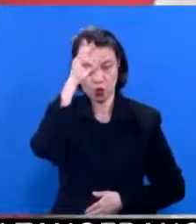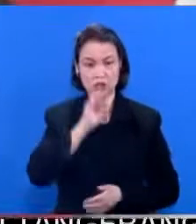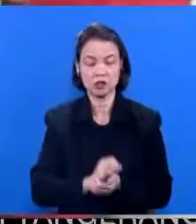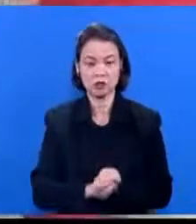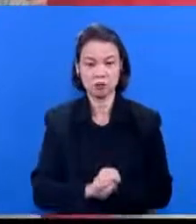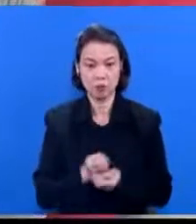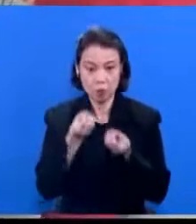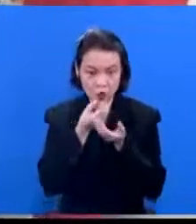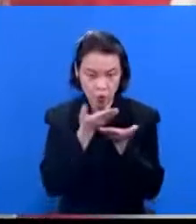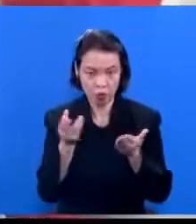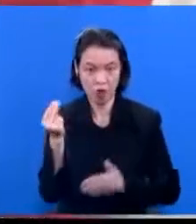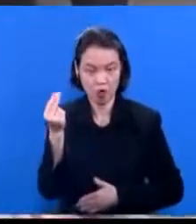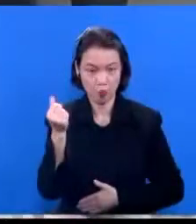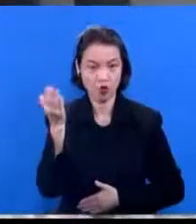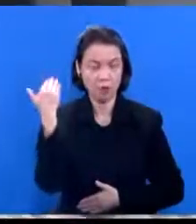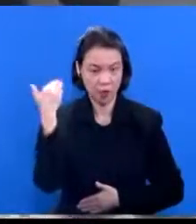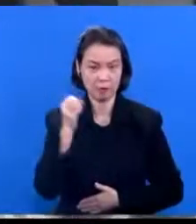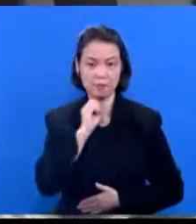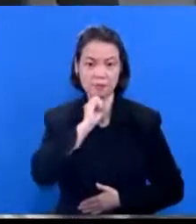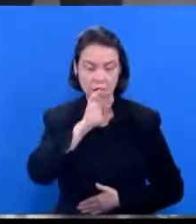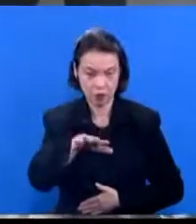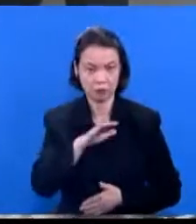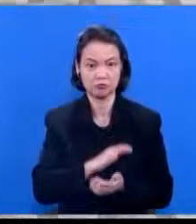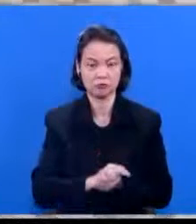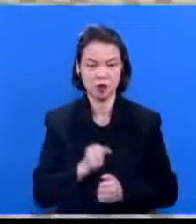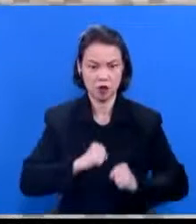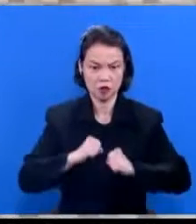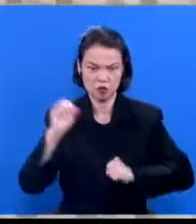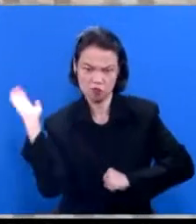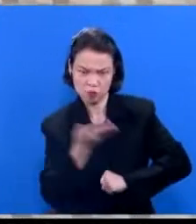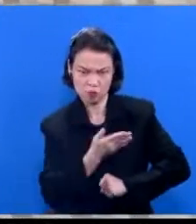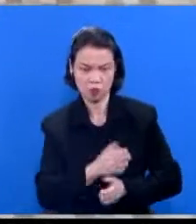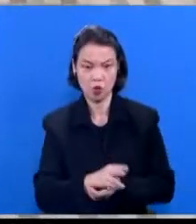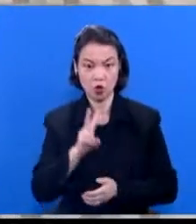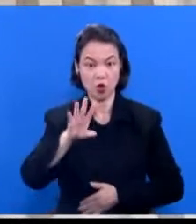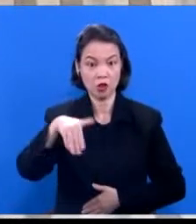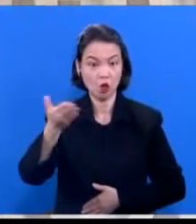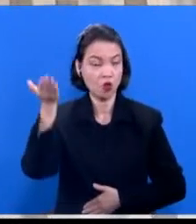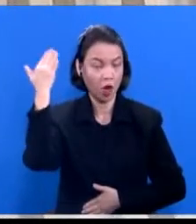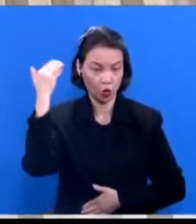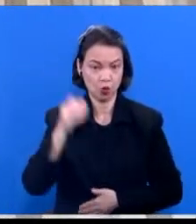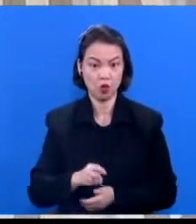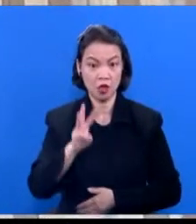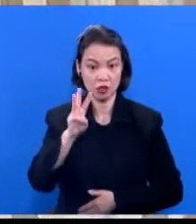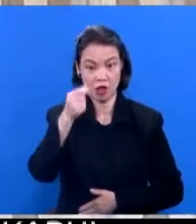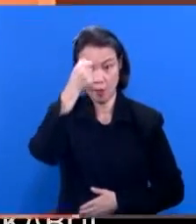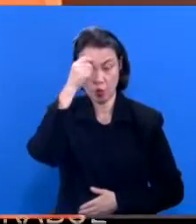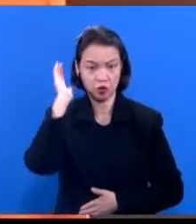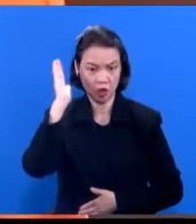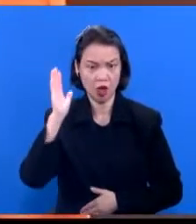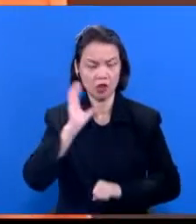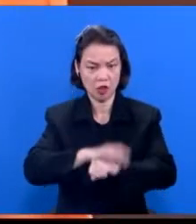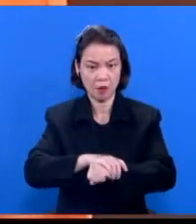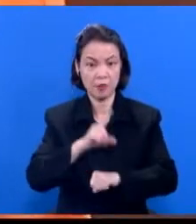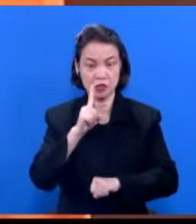dalam keterangannya pada Rabu 23 September mengungkapkan aksi pembegalan terjadi 2 tahun lalu dan 3 pelaku telah ditangkap, sementara